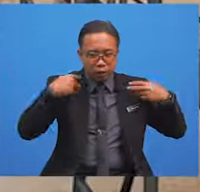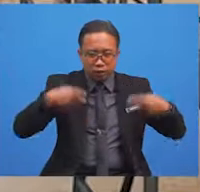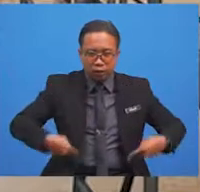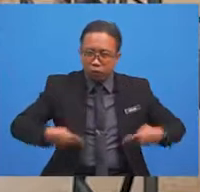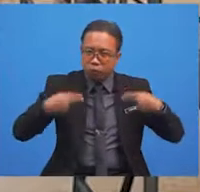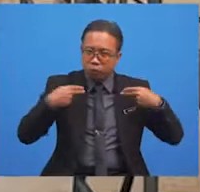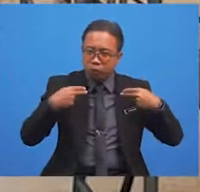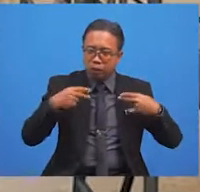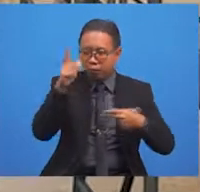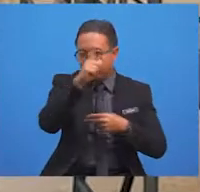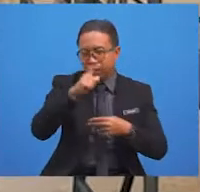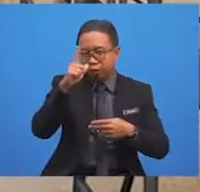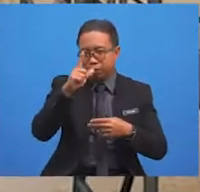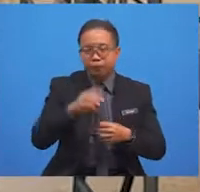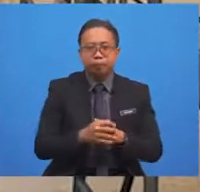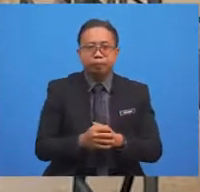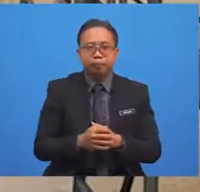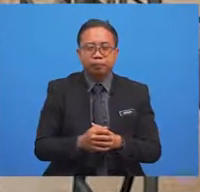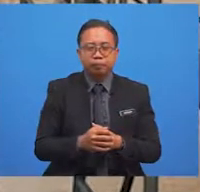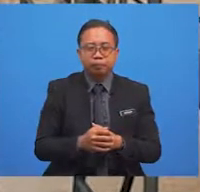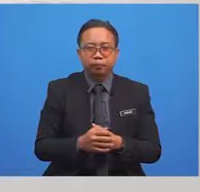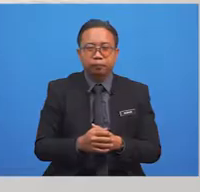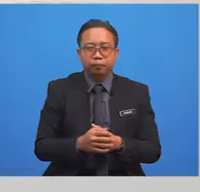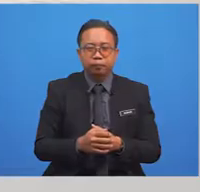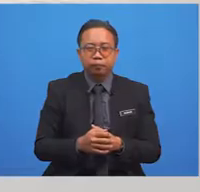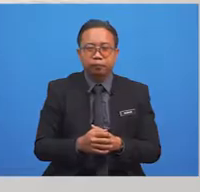terdapat di negara kita.